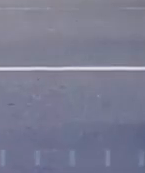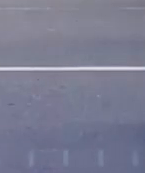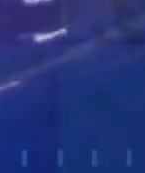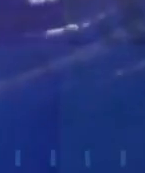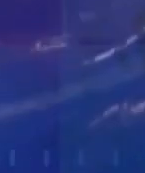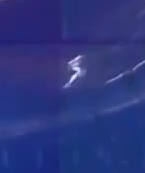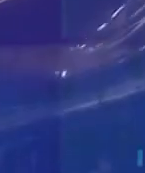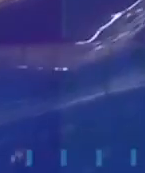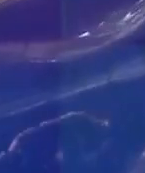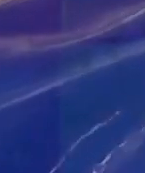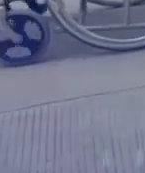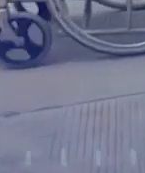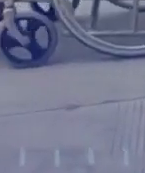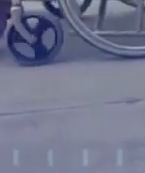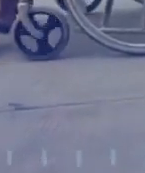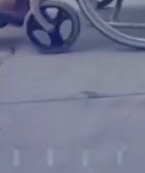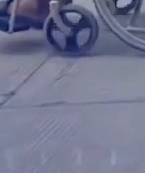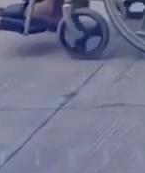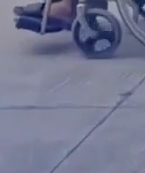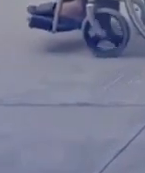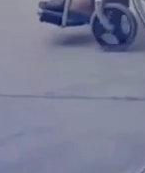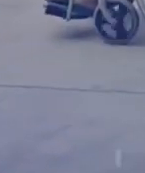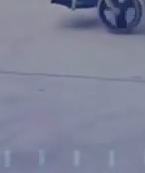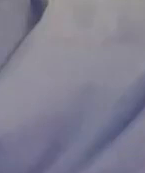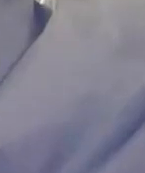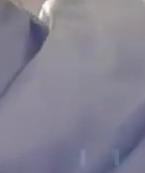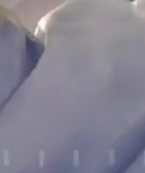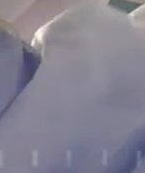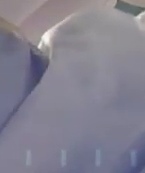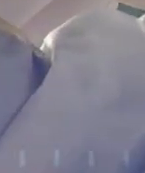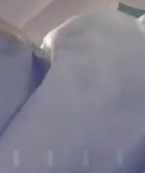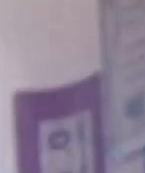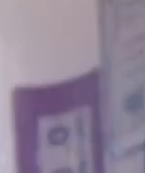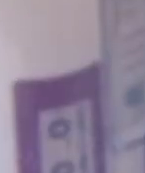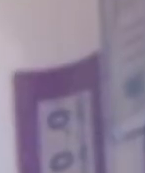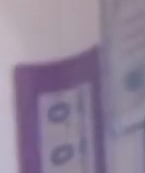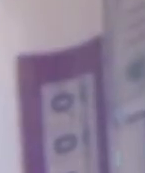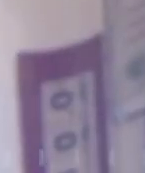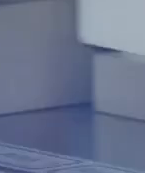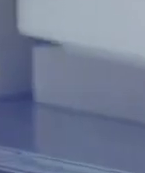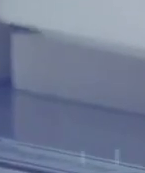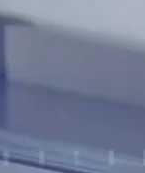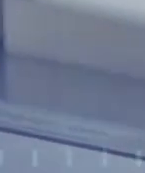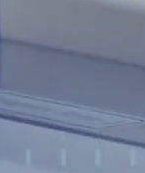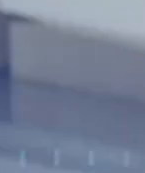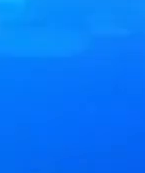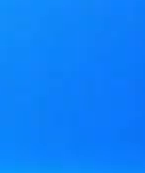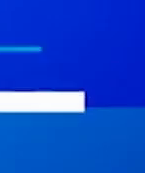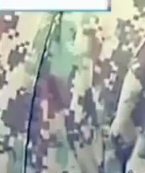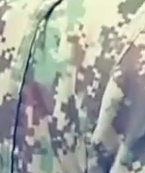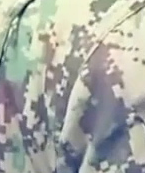Saksihan ngayong gabi, bagong COVID cases sa bansa, sumipas sa lagpas 21,000. Mga nagpo-positibo sa mga tinest, record high na